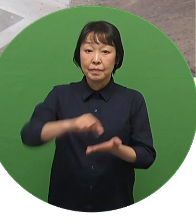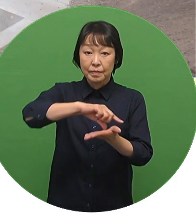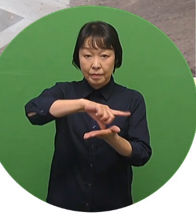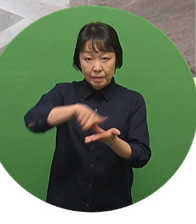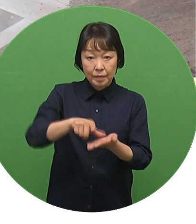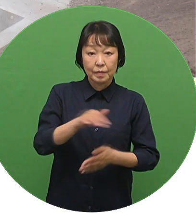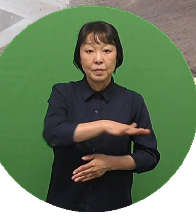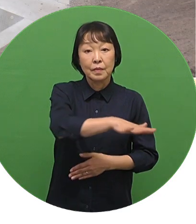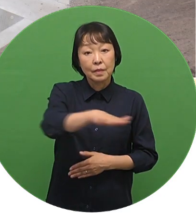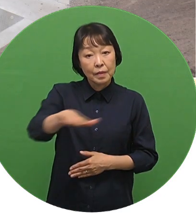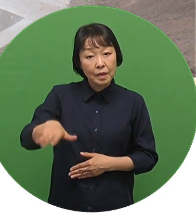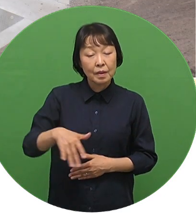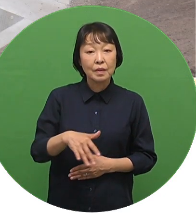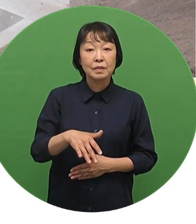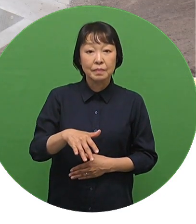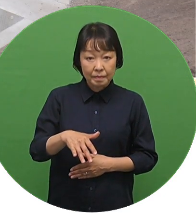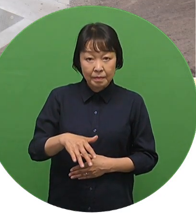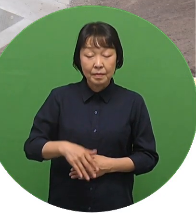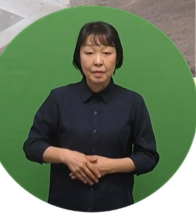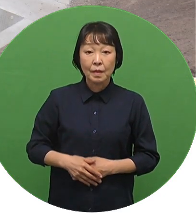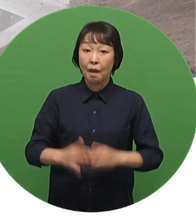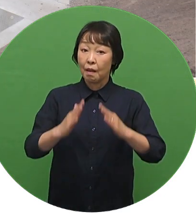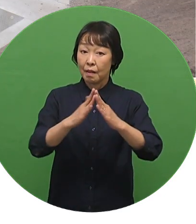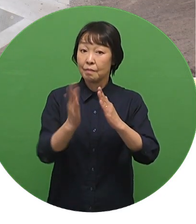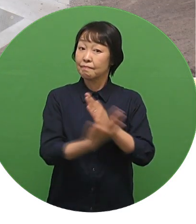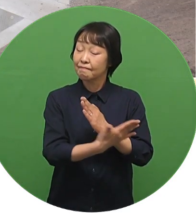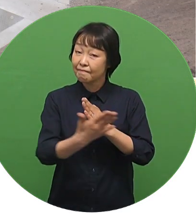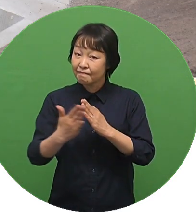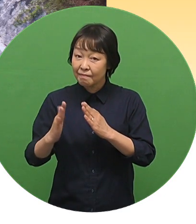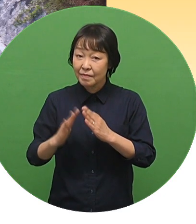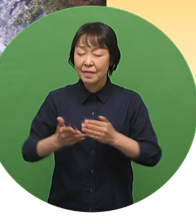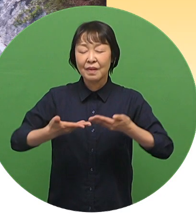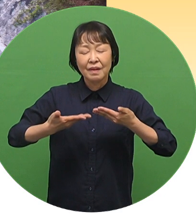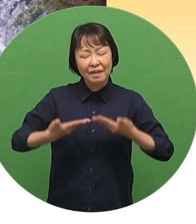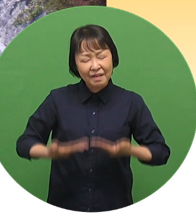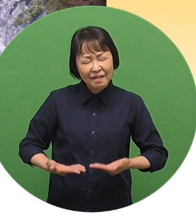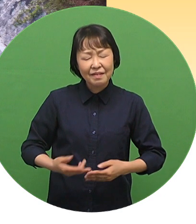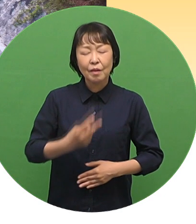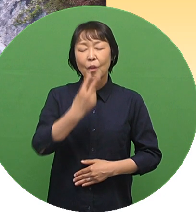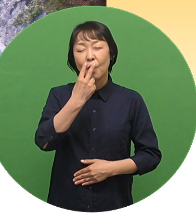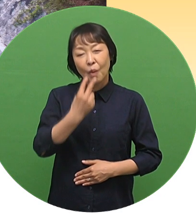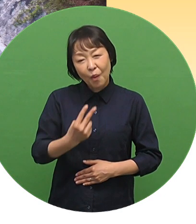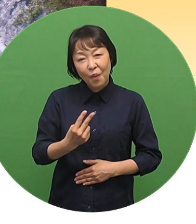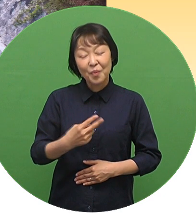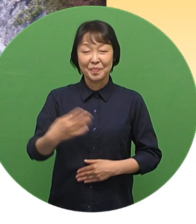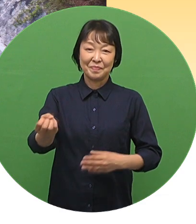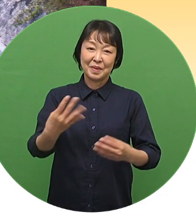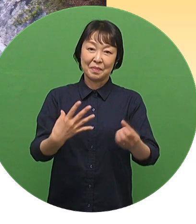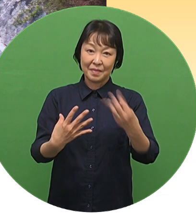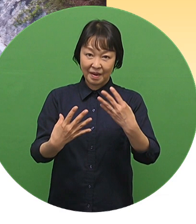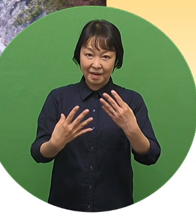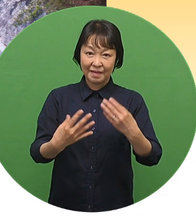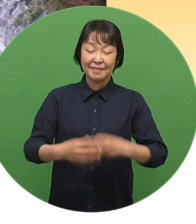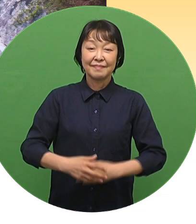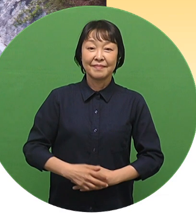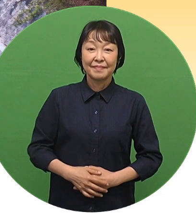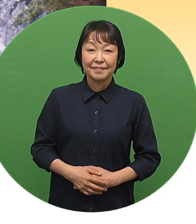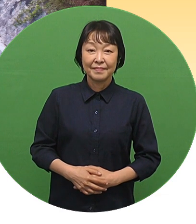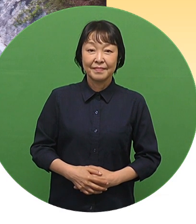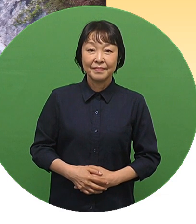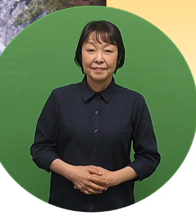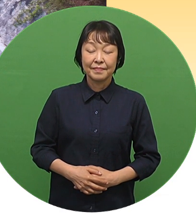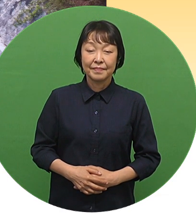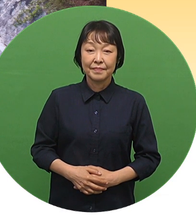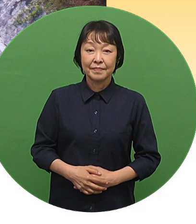地元の方々からは、土砂災害から家が守られるための施設が完成して安心したなどの声をいただくことができました